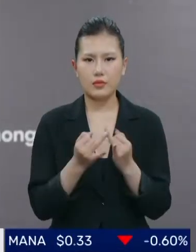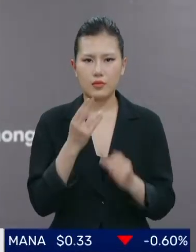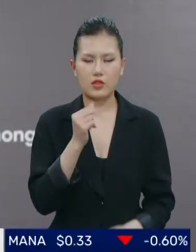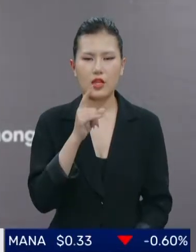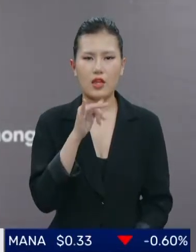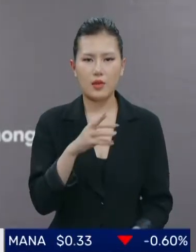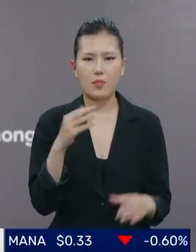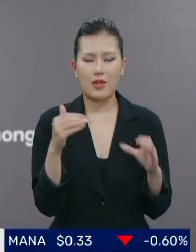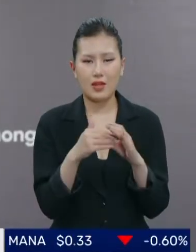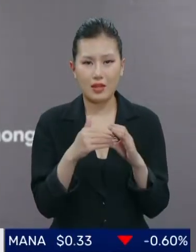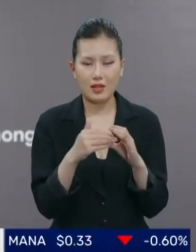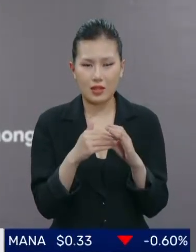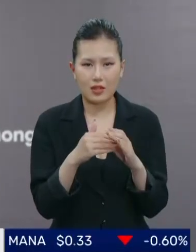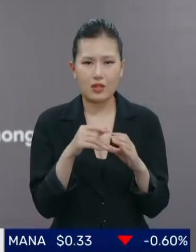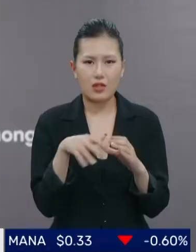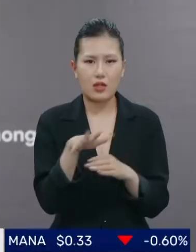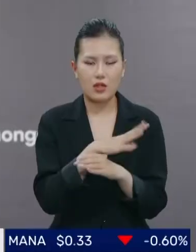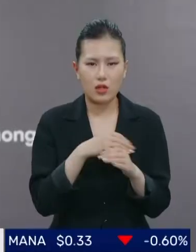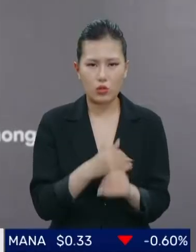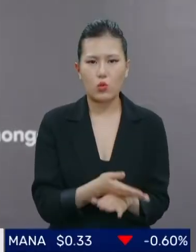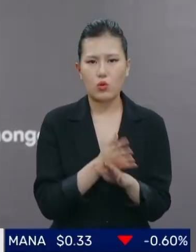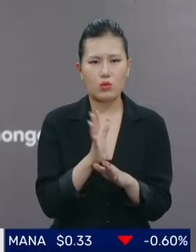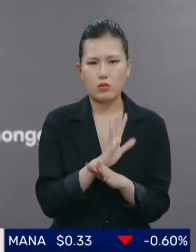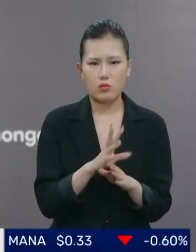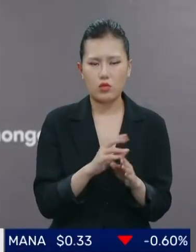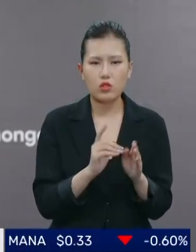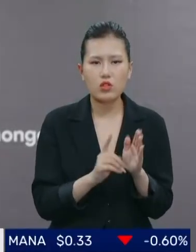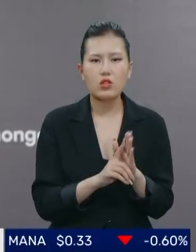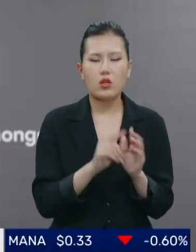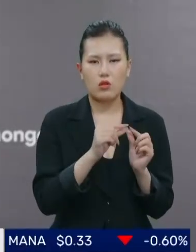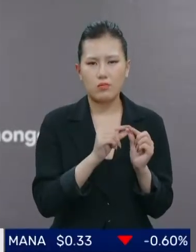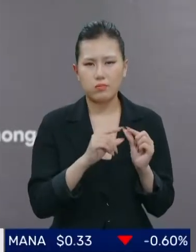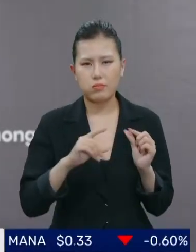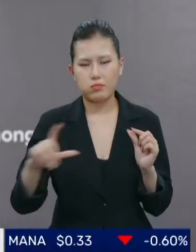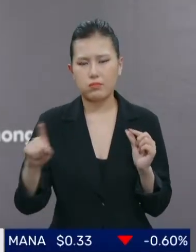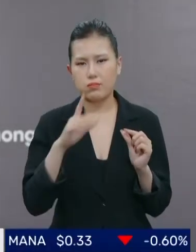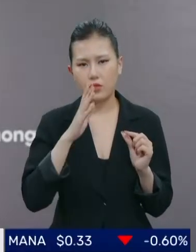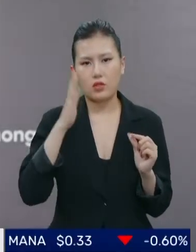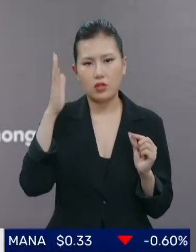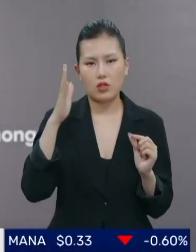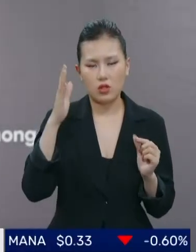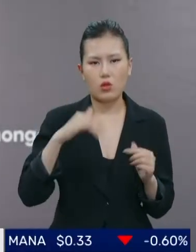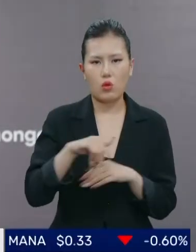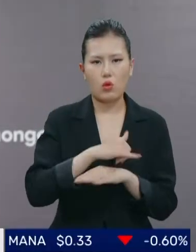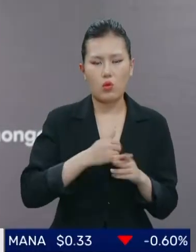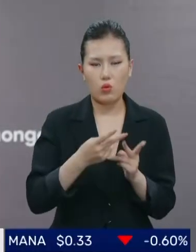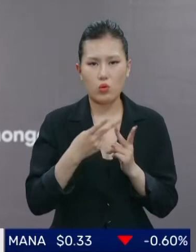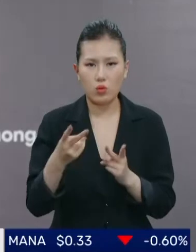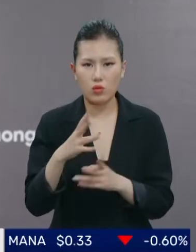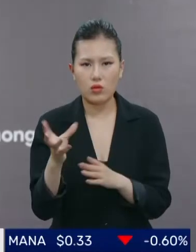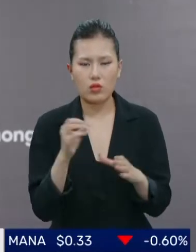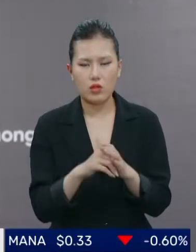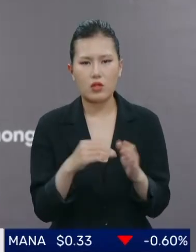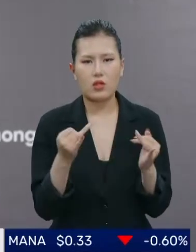эхлэл юм байна. Цаашдаа цахим хөтөлбөр эрдэнэт хөтөлбөрийн хүрээнд одоо төрийн үйлчилгээнүүдийг илүү дижитал болгох,